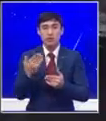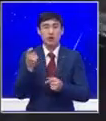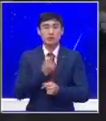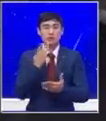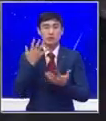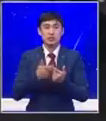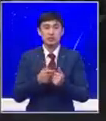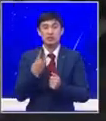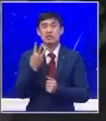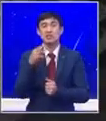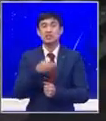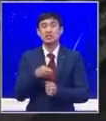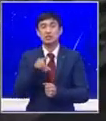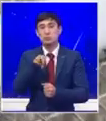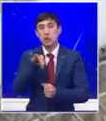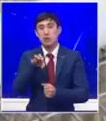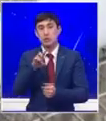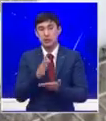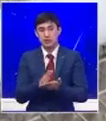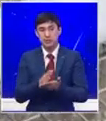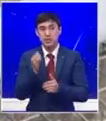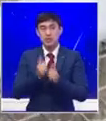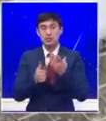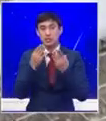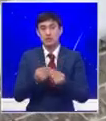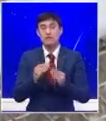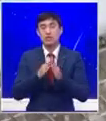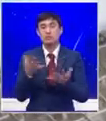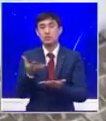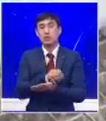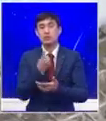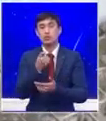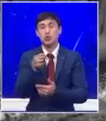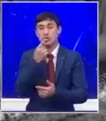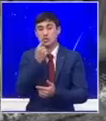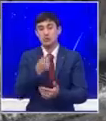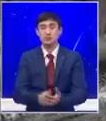хозяйстве насчитывается уже 3000 перепелов. Ежедневно фермер собирает около 100 яиц.